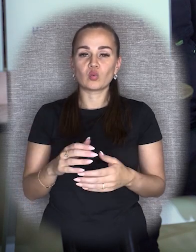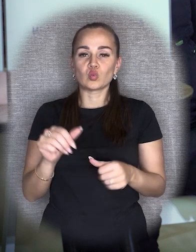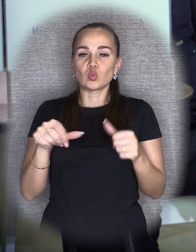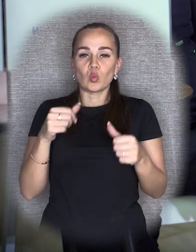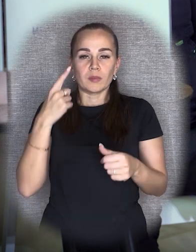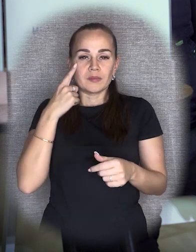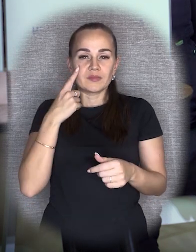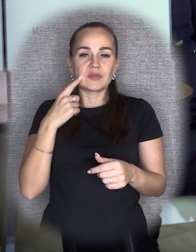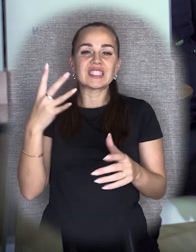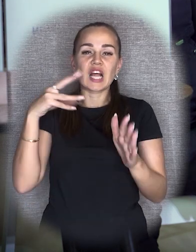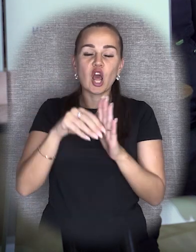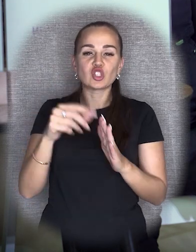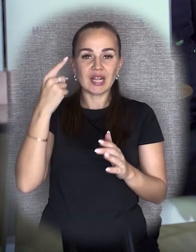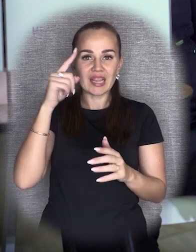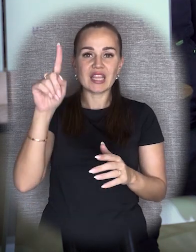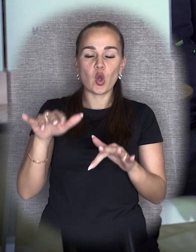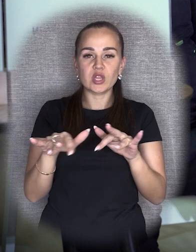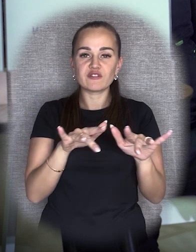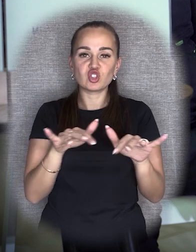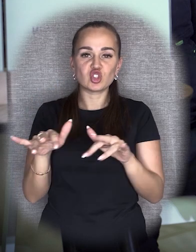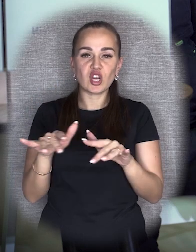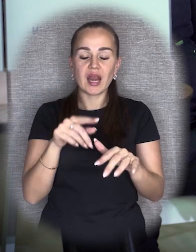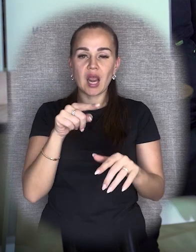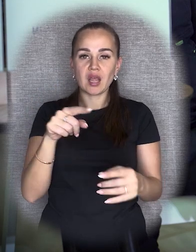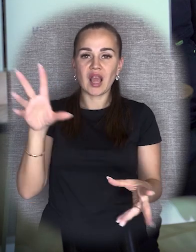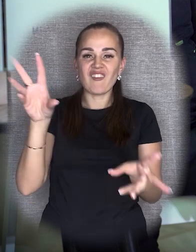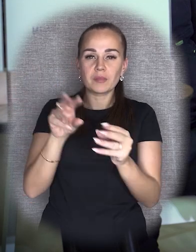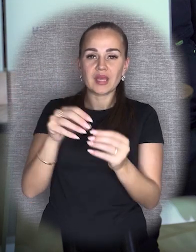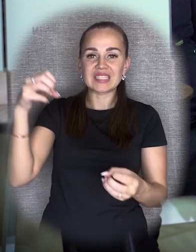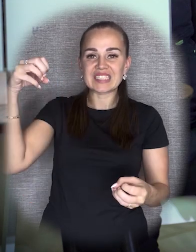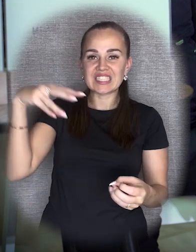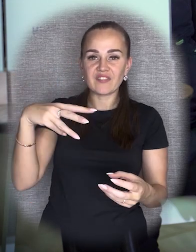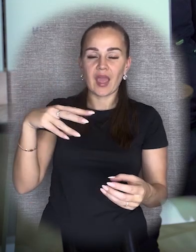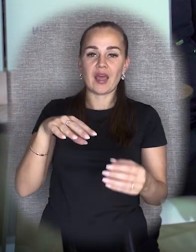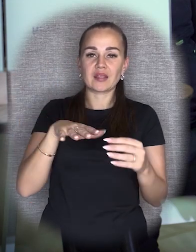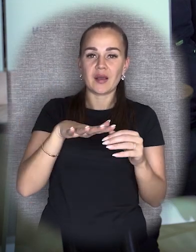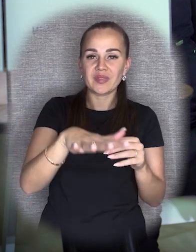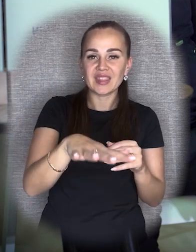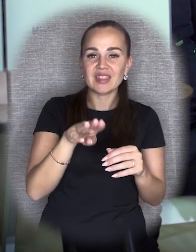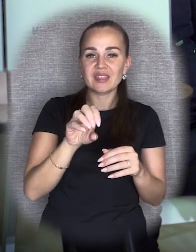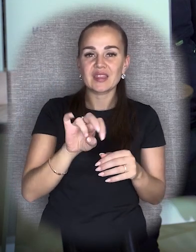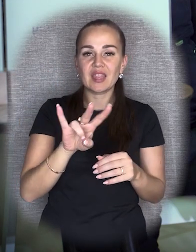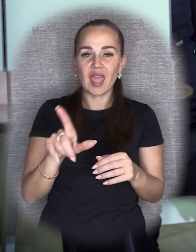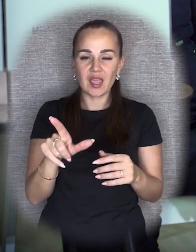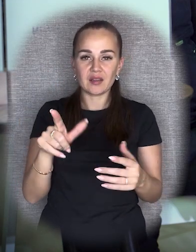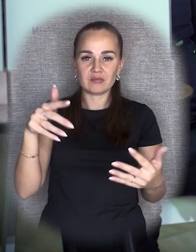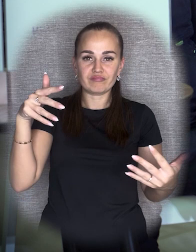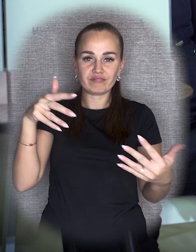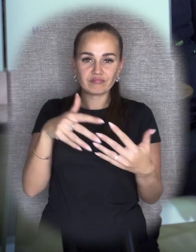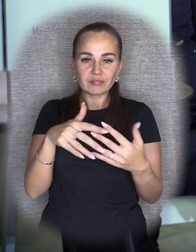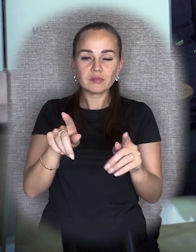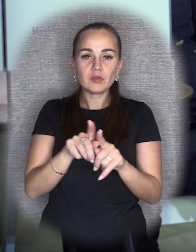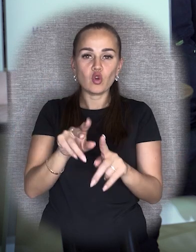скульптор заложил идею движения, вступает у нас в взаимодействие со светом, и тени за счет вот